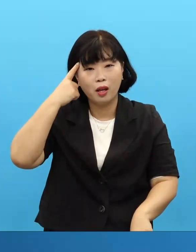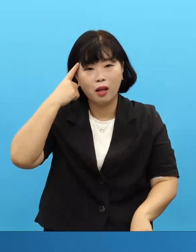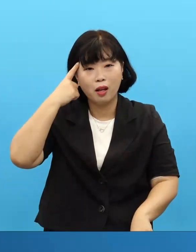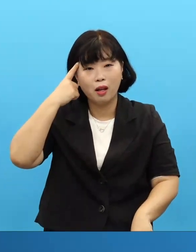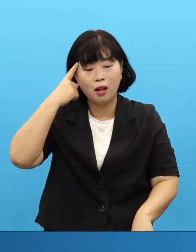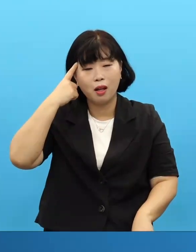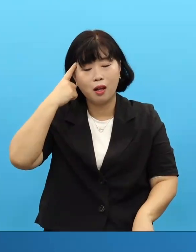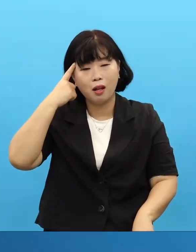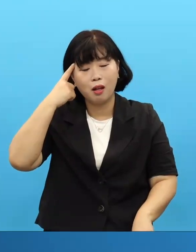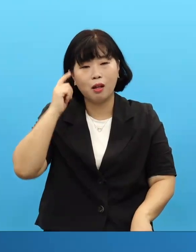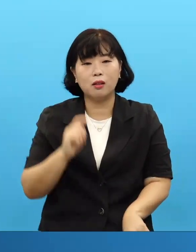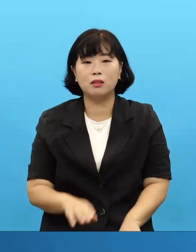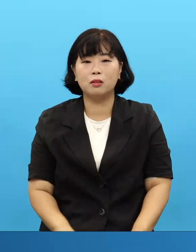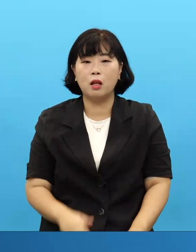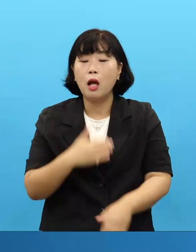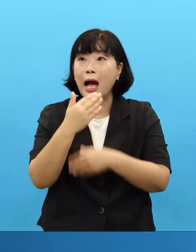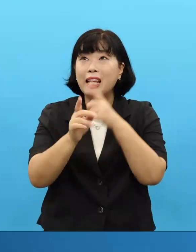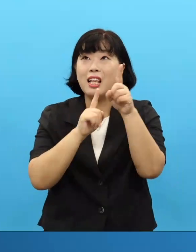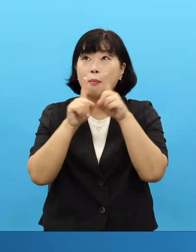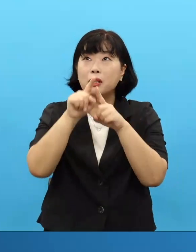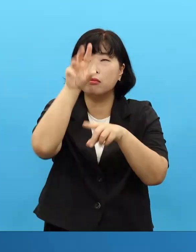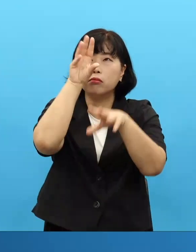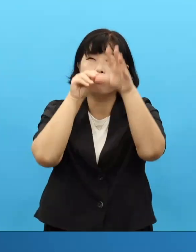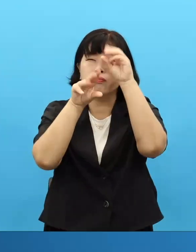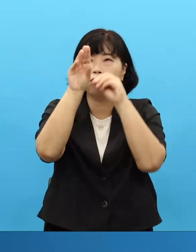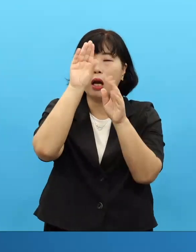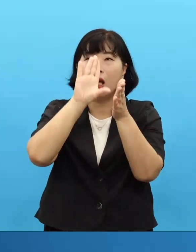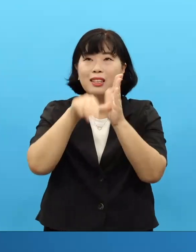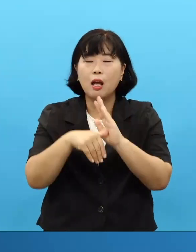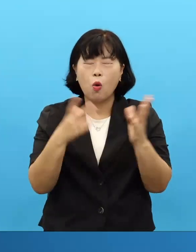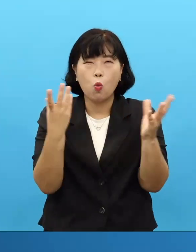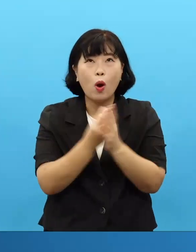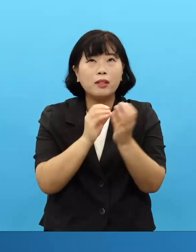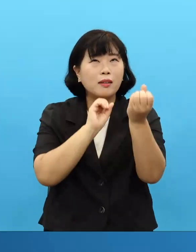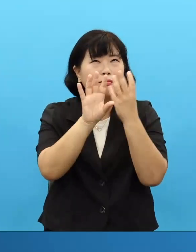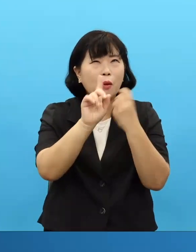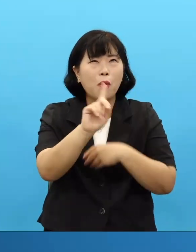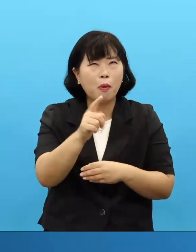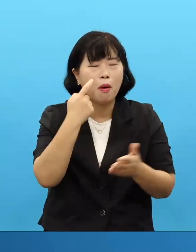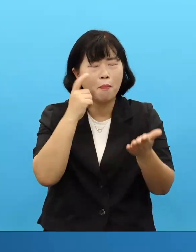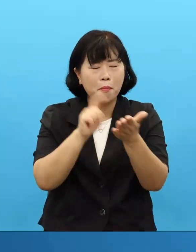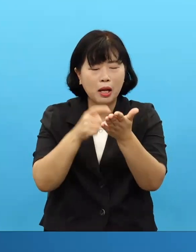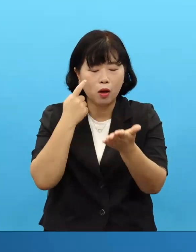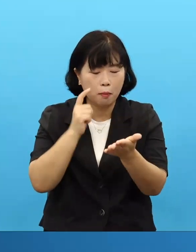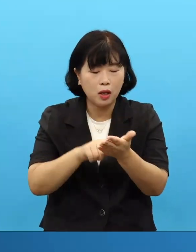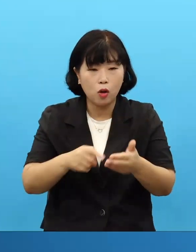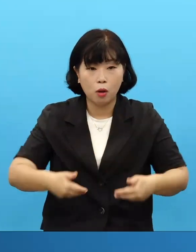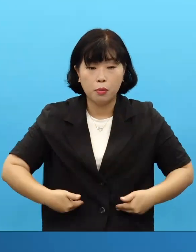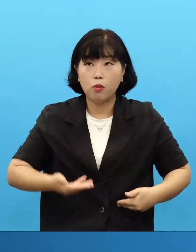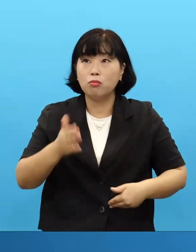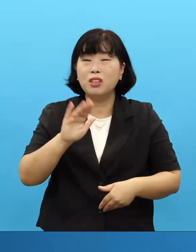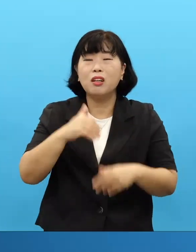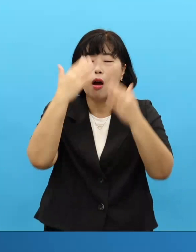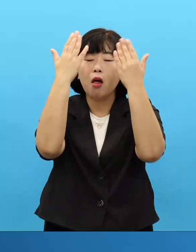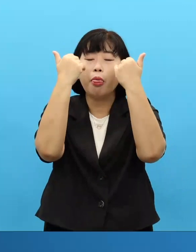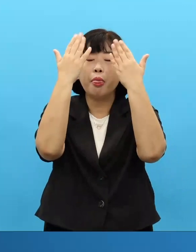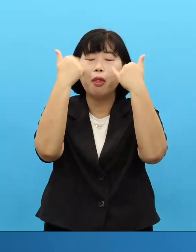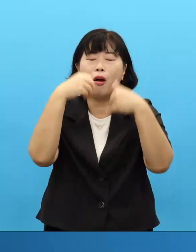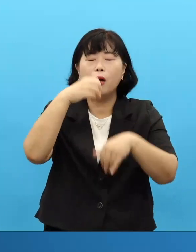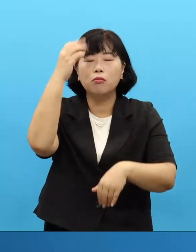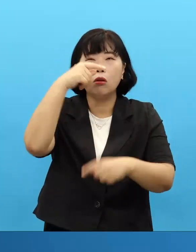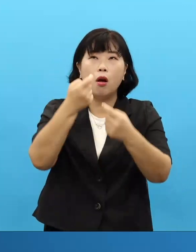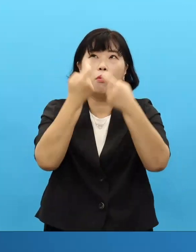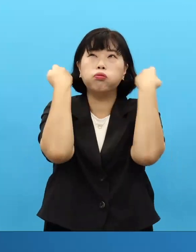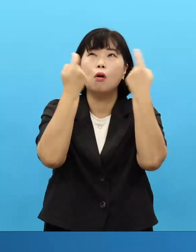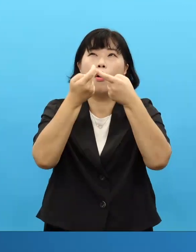정확하게 잡고 이거 찾아야 돼요. As you give a worship, discard everything else. Discover the covenant inside of this. 나이 80이 됐는데